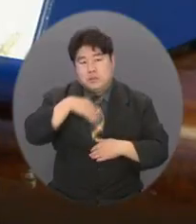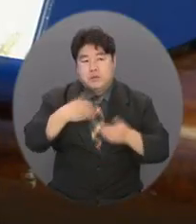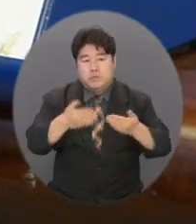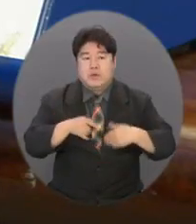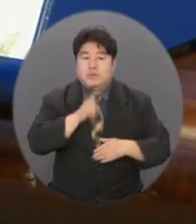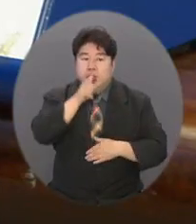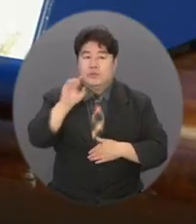기소됐습니다